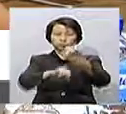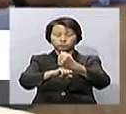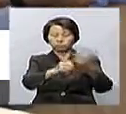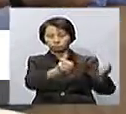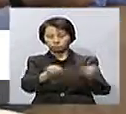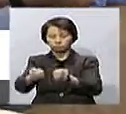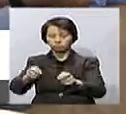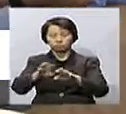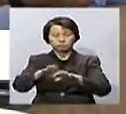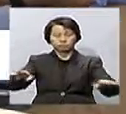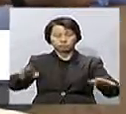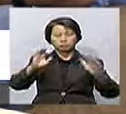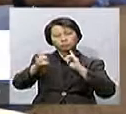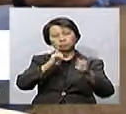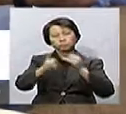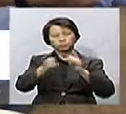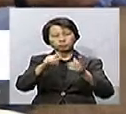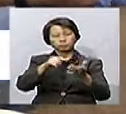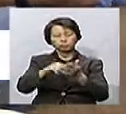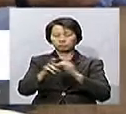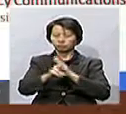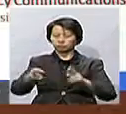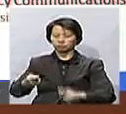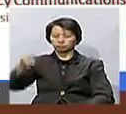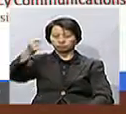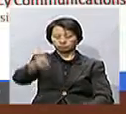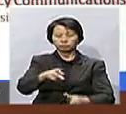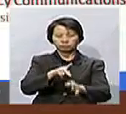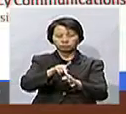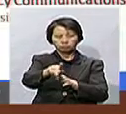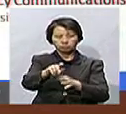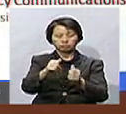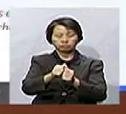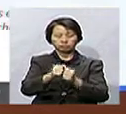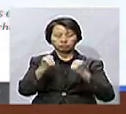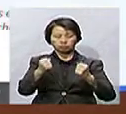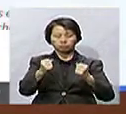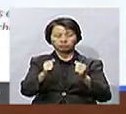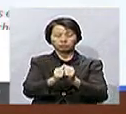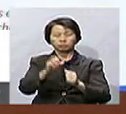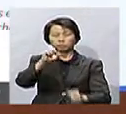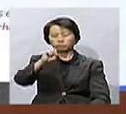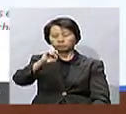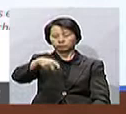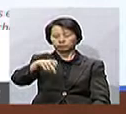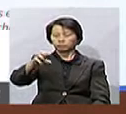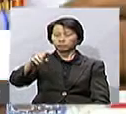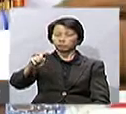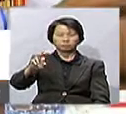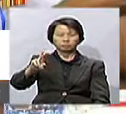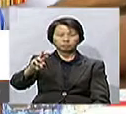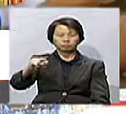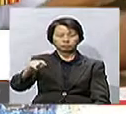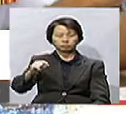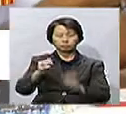penganjuran tabletop exercise ini dan bersedia menyumbang kepakaran dalam memantapkan SOP AMRG